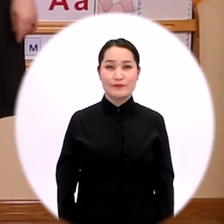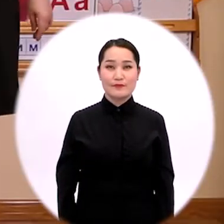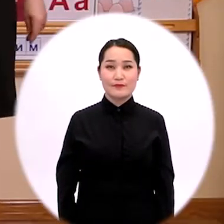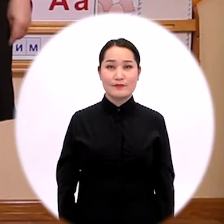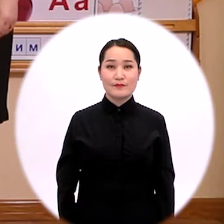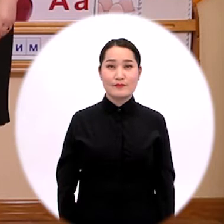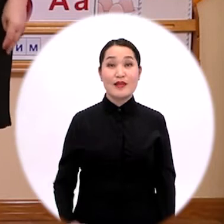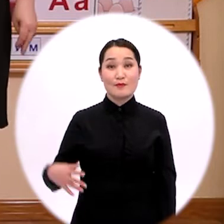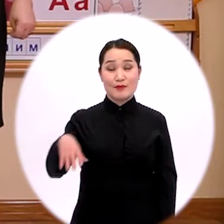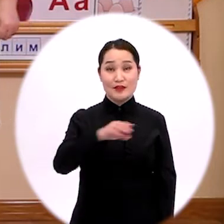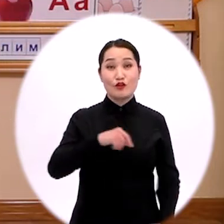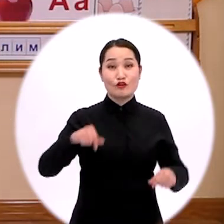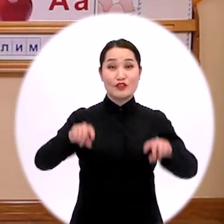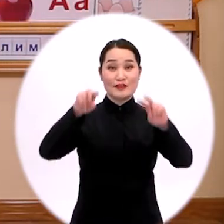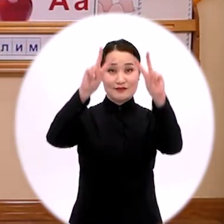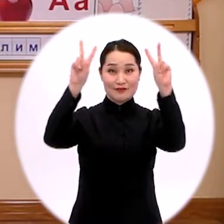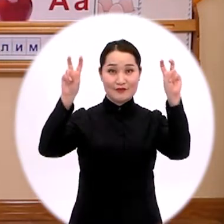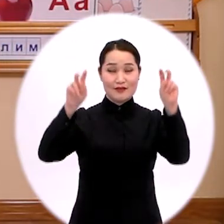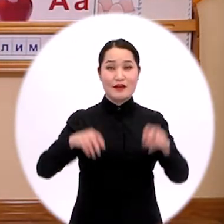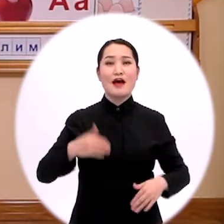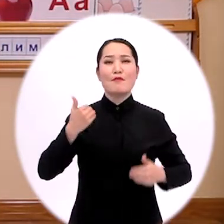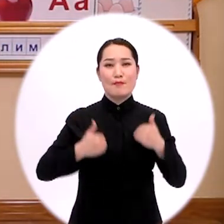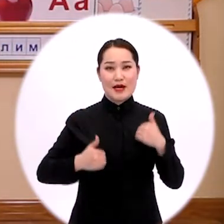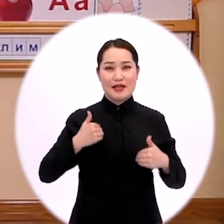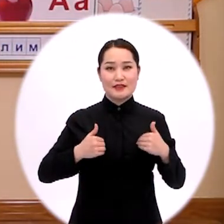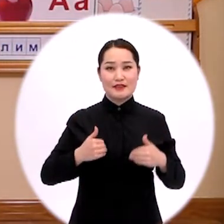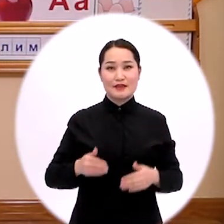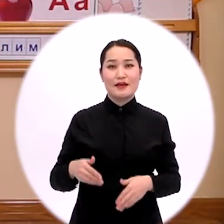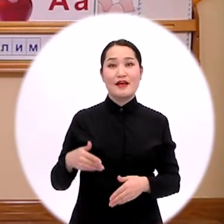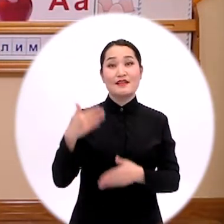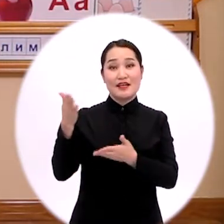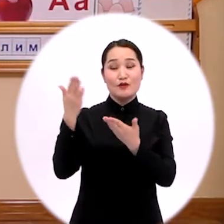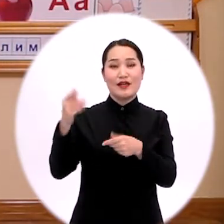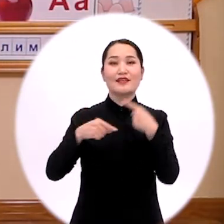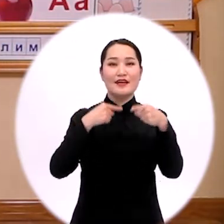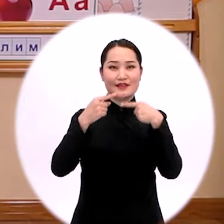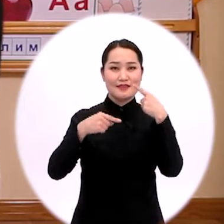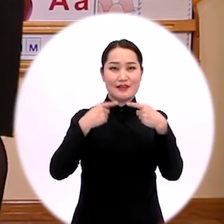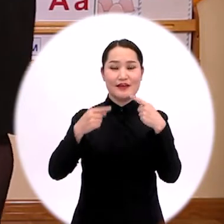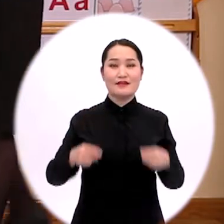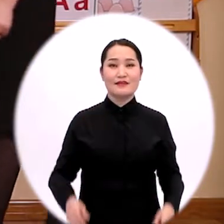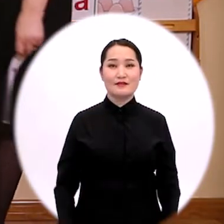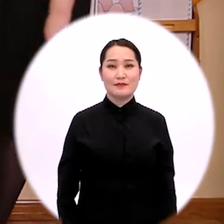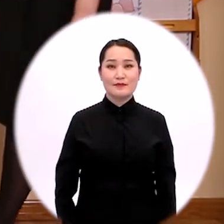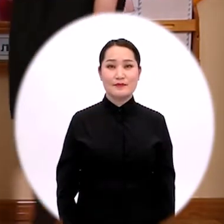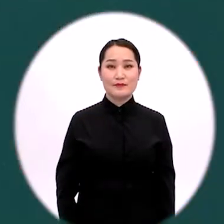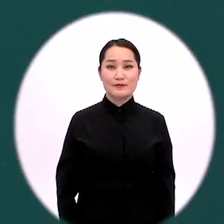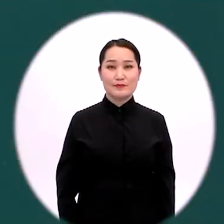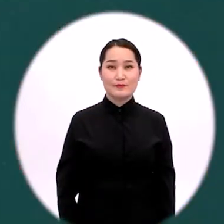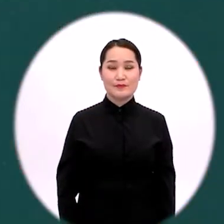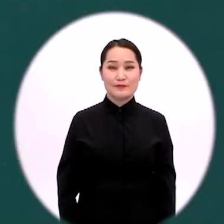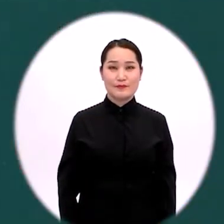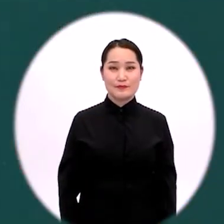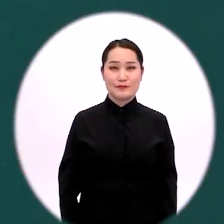За, бид өнөөдрийнхөө хичээлээр багшийг дээдлэх тухай ярилцах нэ. За, хамтдаа уншийе.